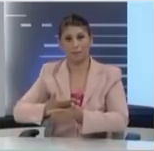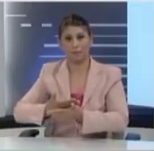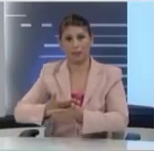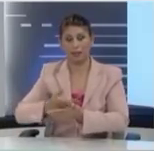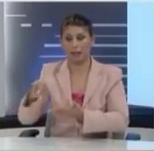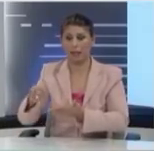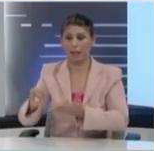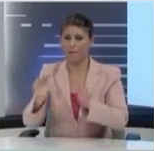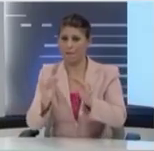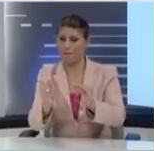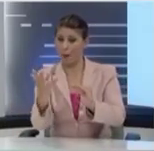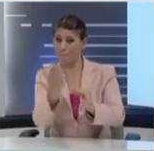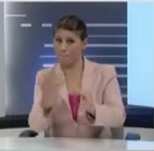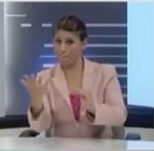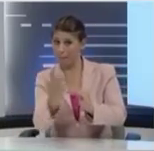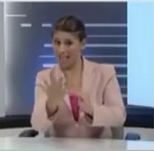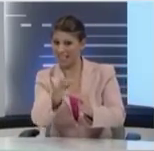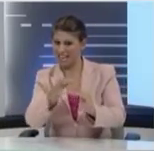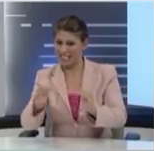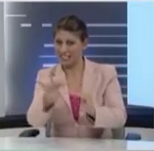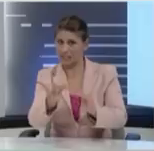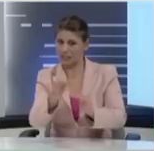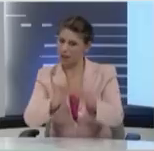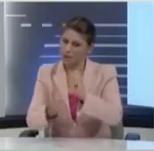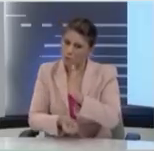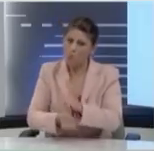νησιά με τη δημιουργία νέων hot spot.